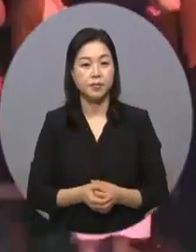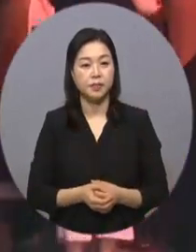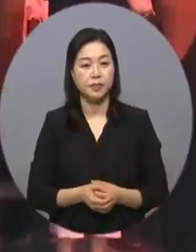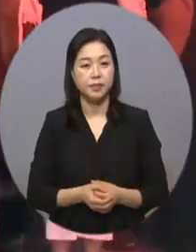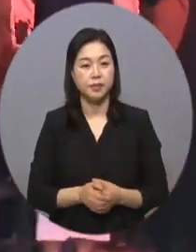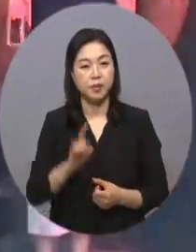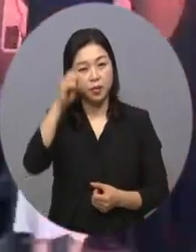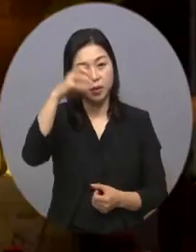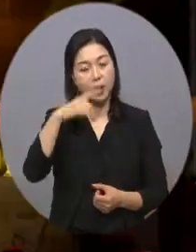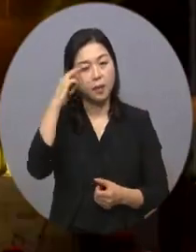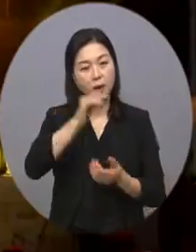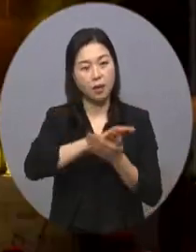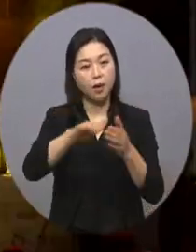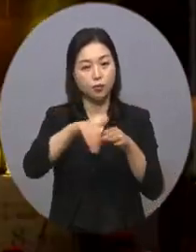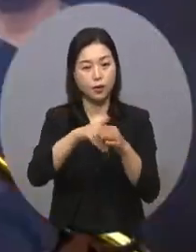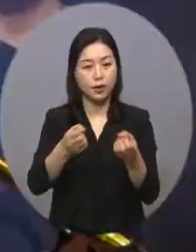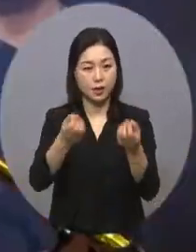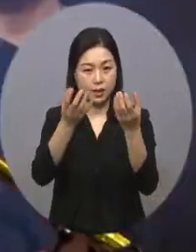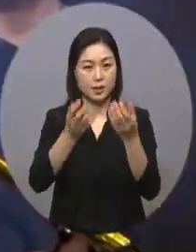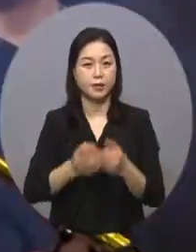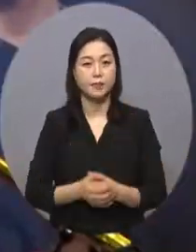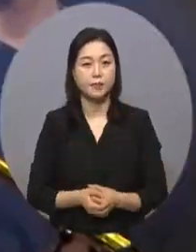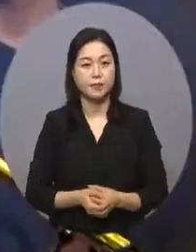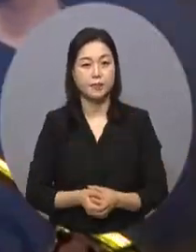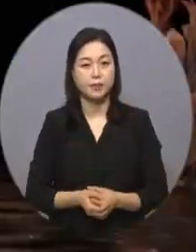고양 평화문화제,